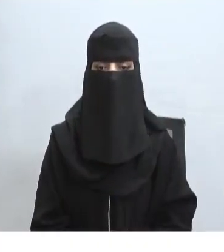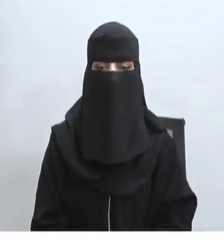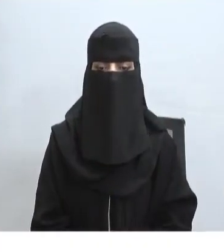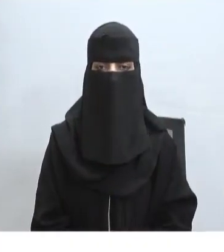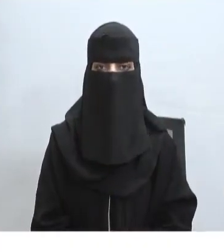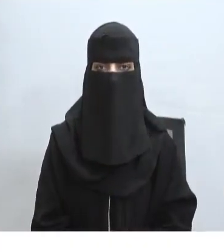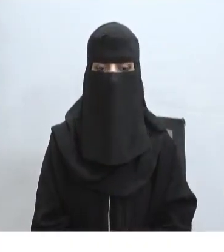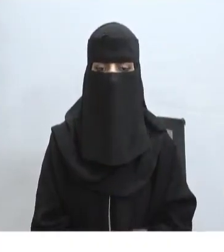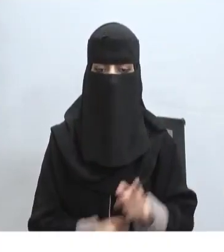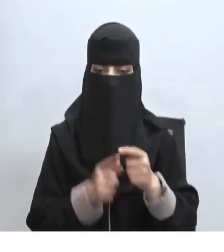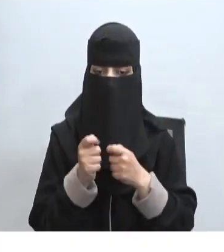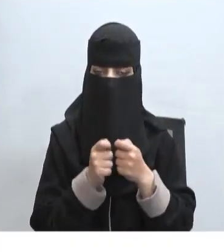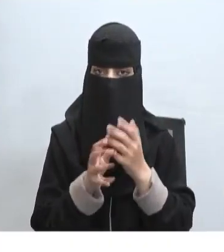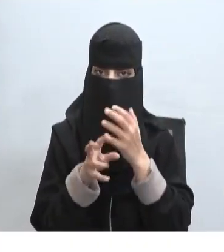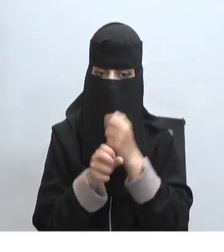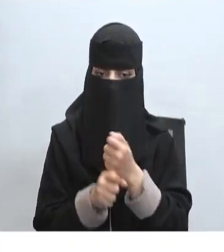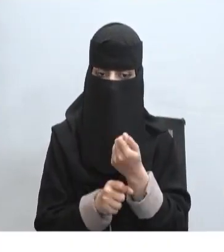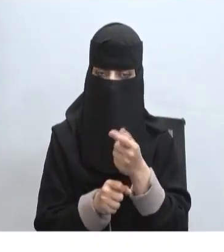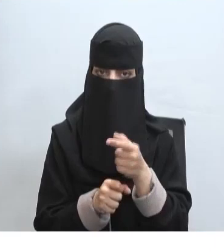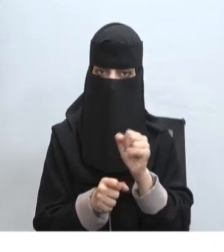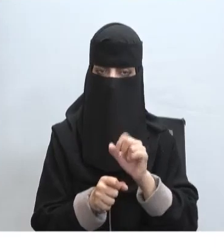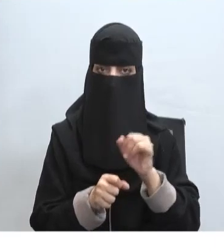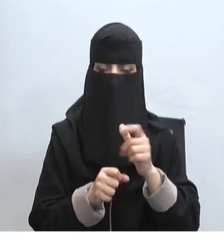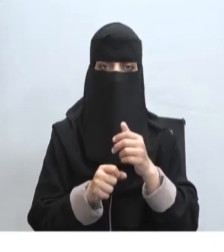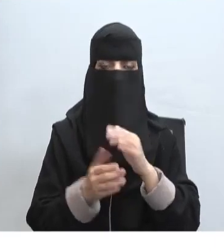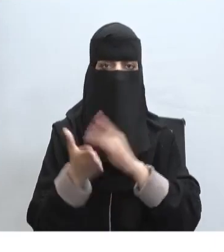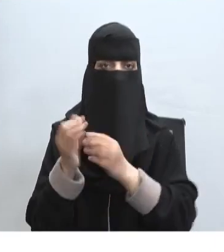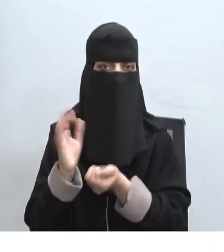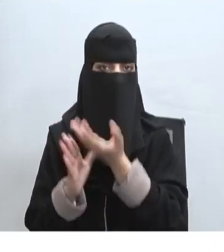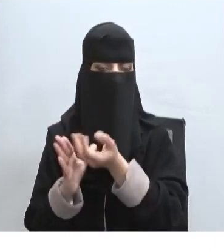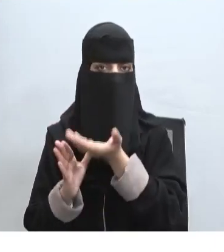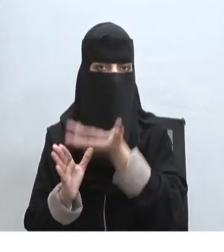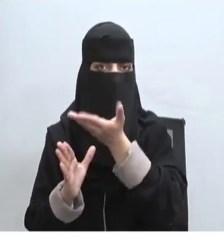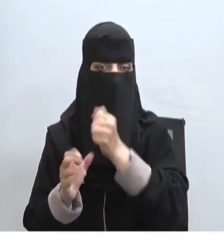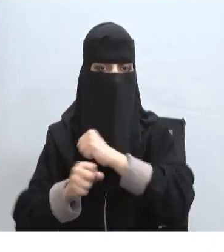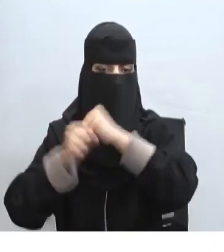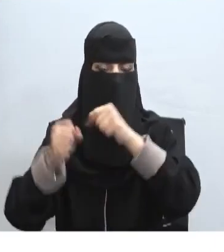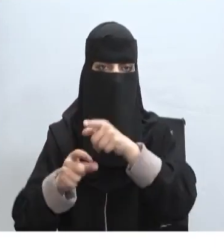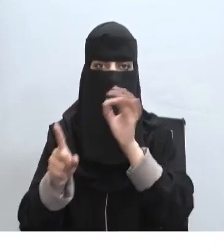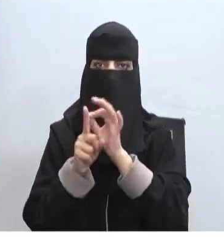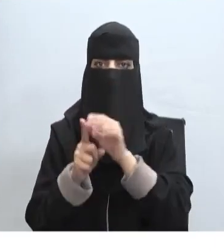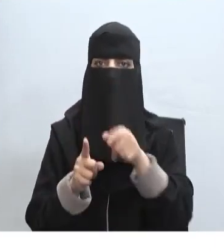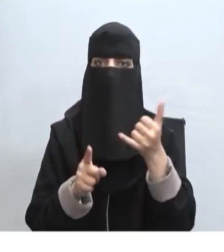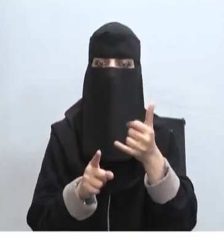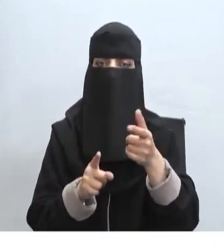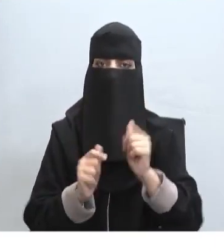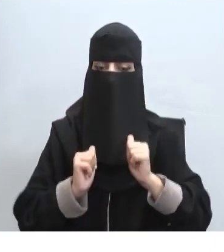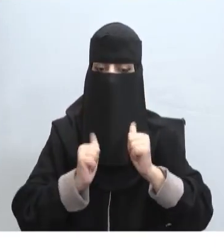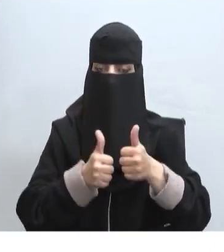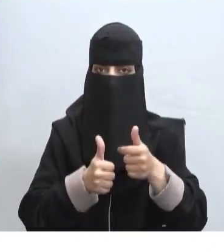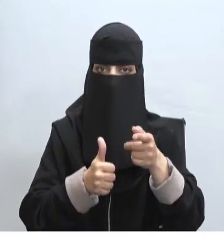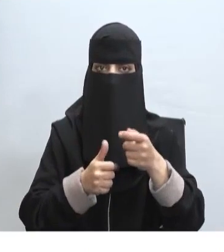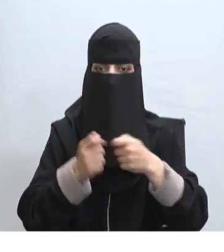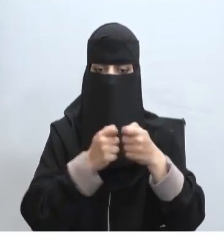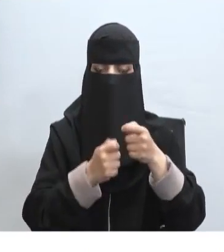الاستثمار الاستثمار لحمايه اموالك من التضخم هذا كذلك ك احد اهداف الاستثمار يساهم الاستثمار في حمايه